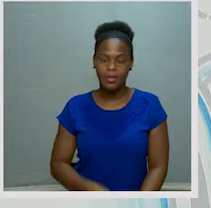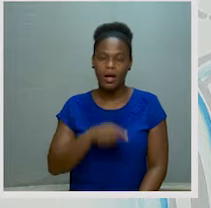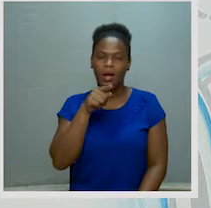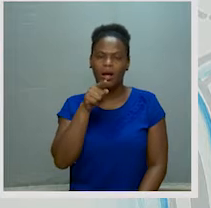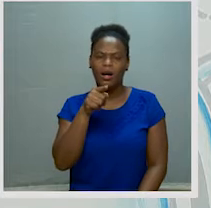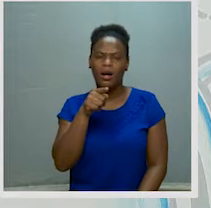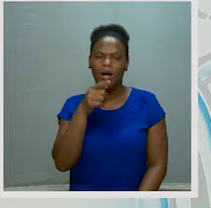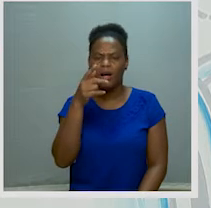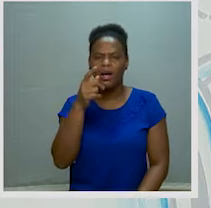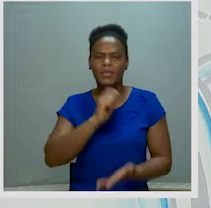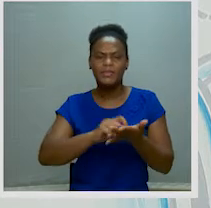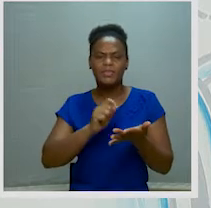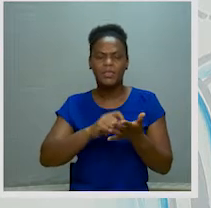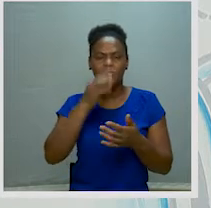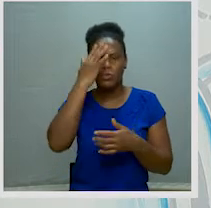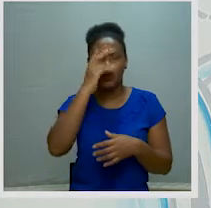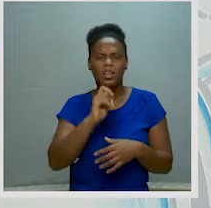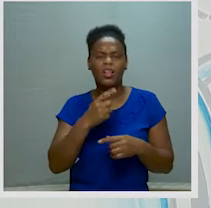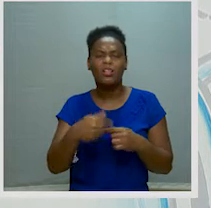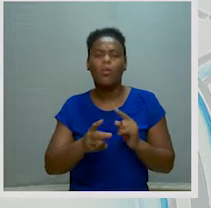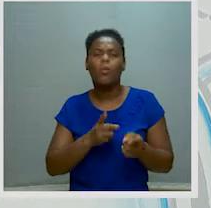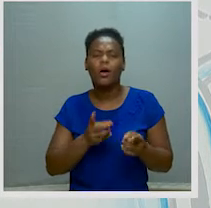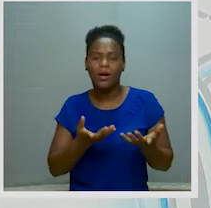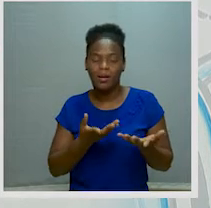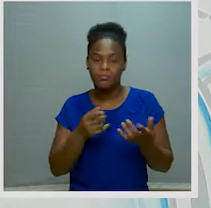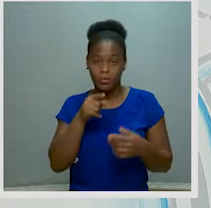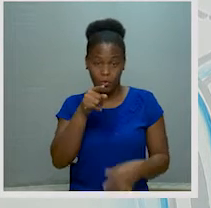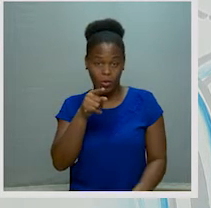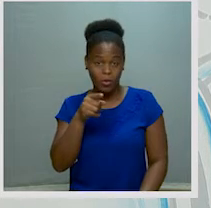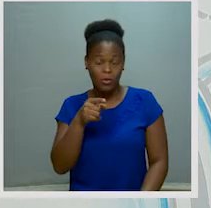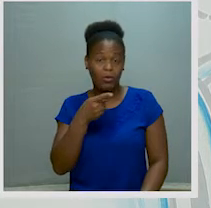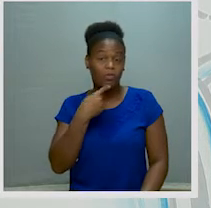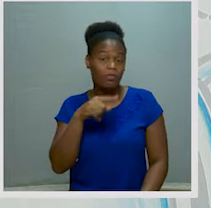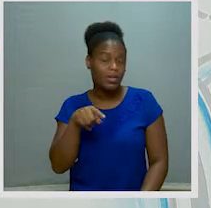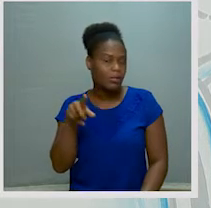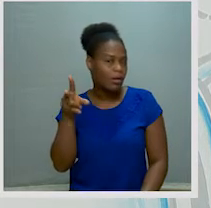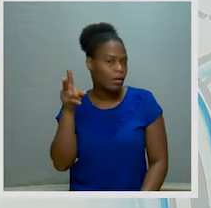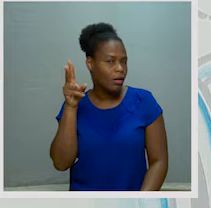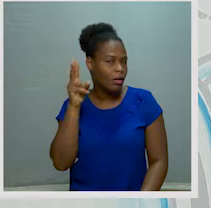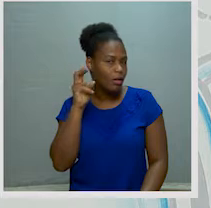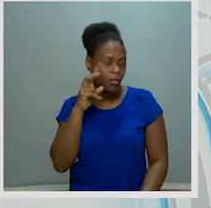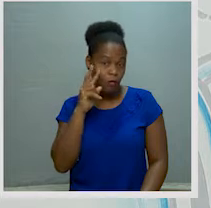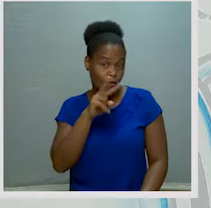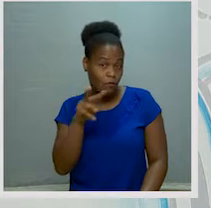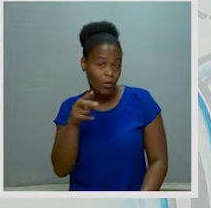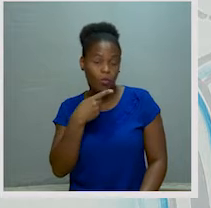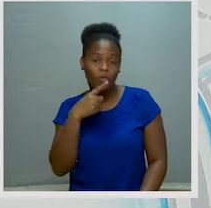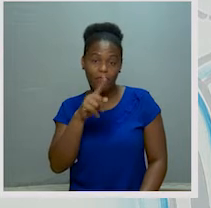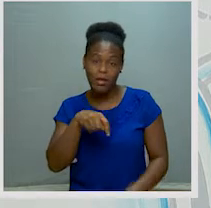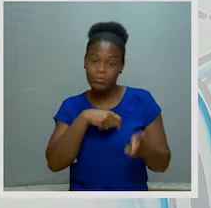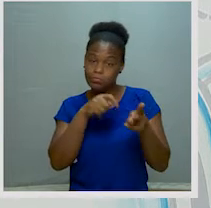Qu'est-ce que vous avez en activité 3? Vous écoutez, mais là je vous dis, vous regardez, on va